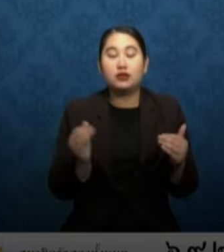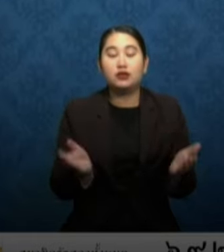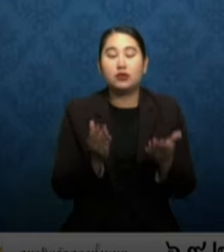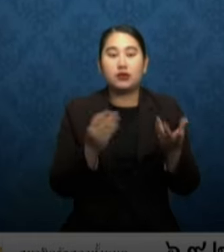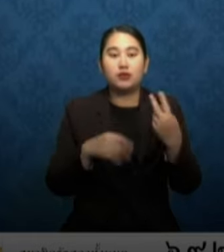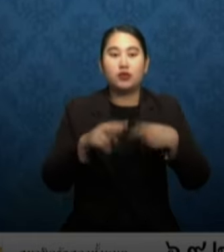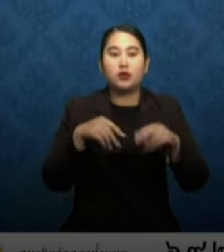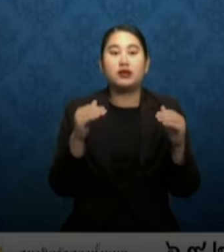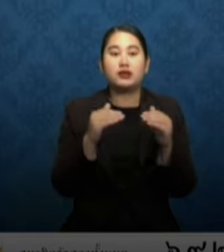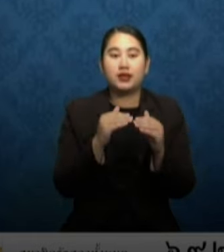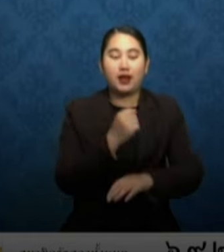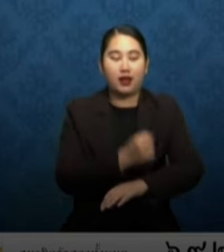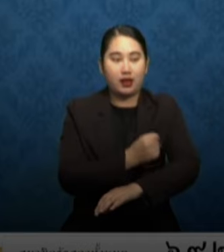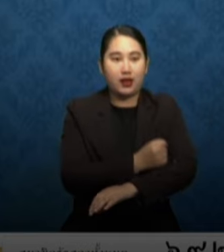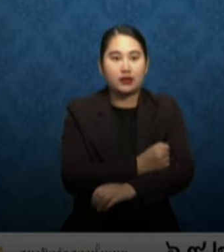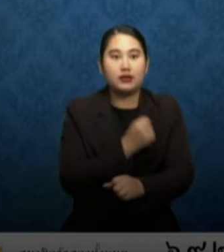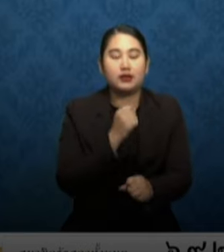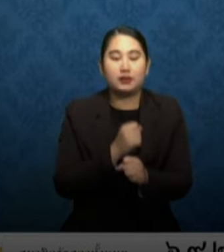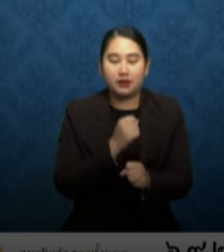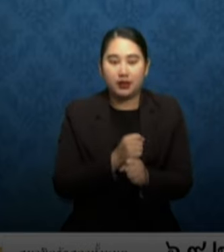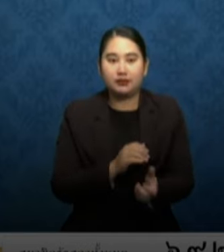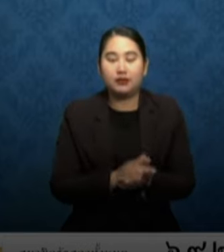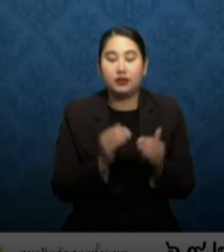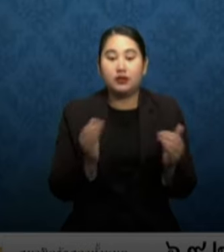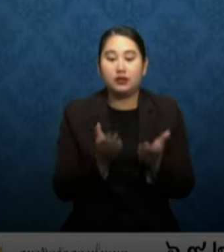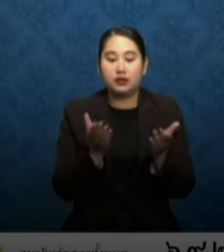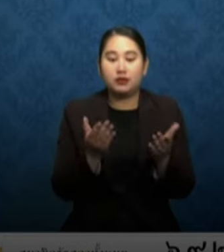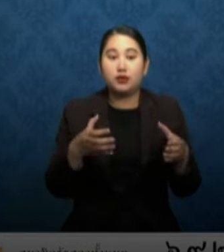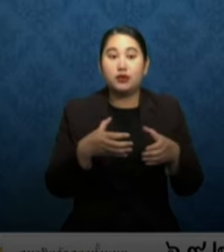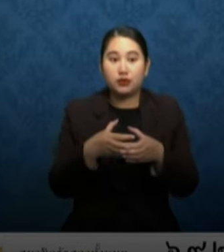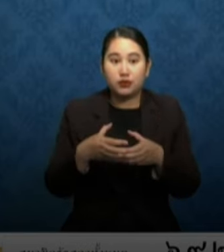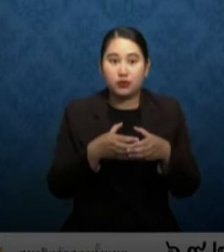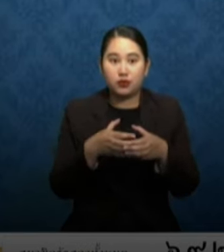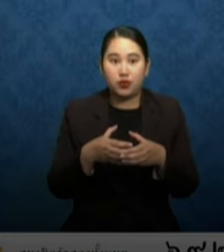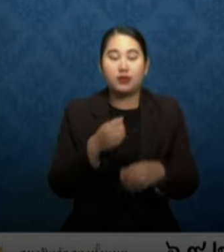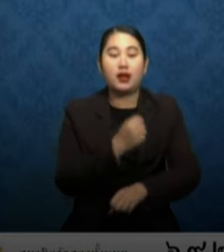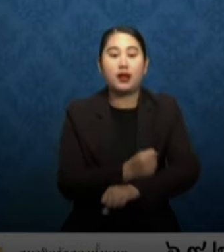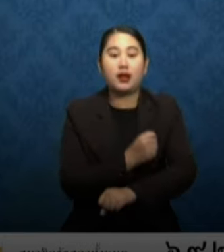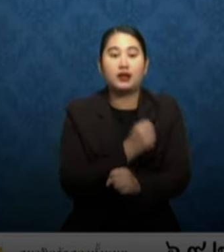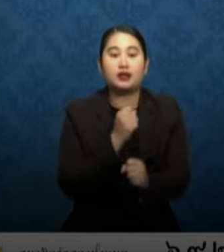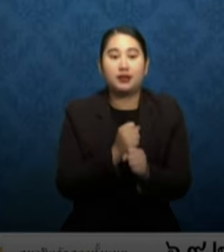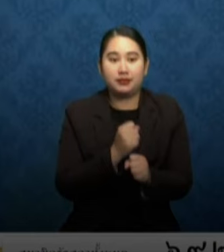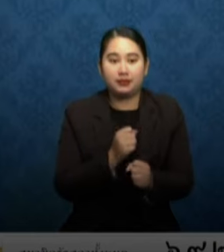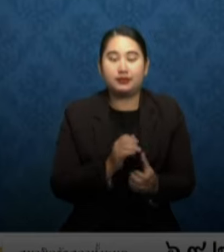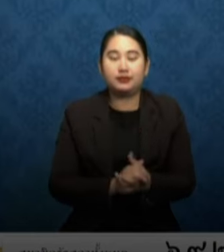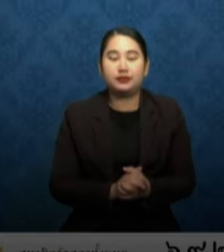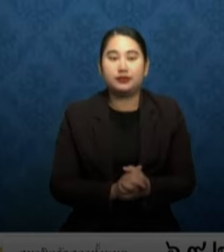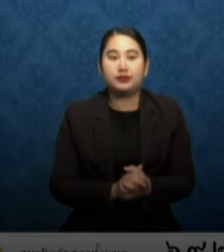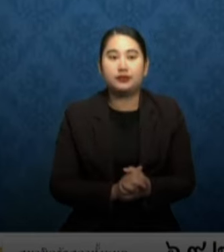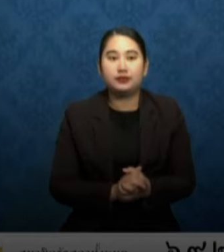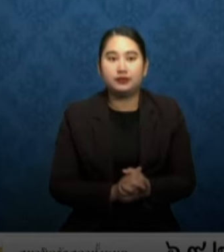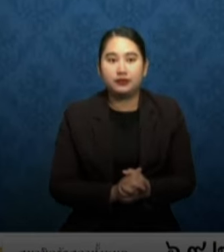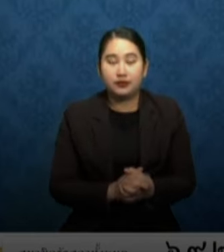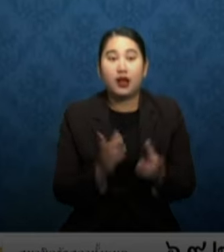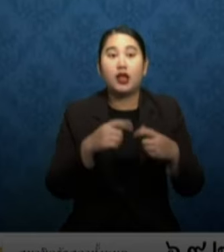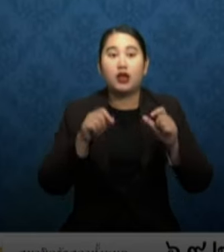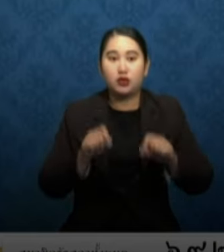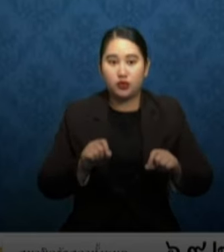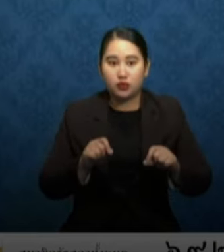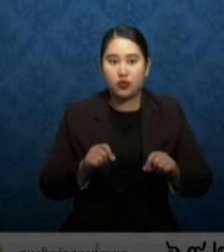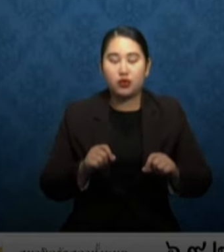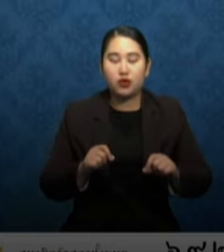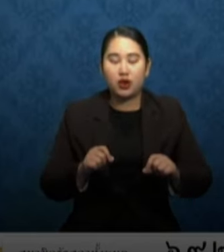คุ้มครองสิทธิแดงงานส่งเสริมการรวมตัวก่อตั้งสหภาพแรางงานให้การรับรออนุสัญญาขององค์